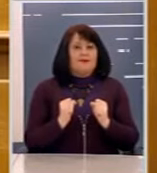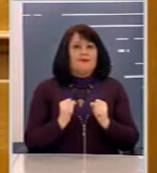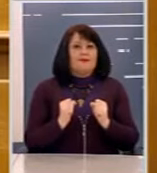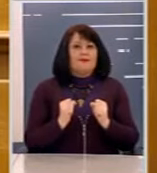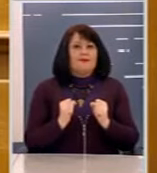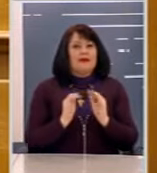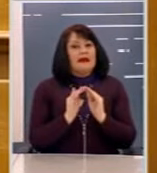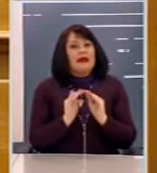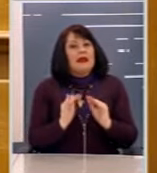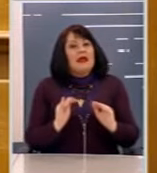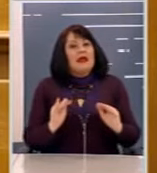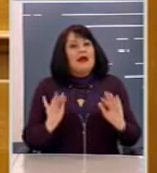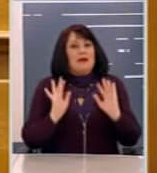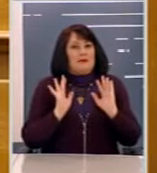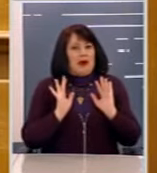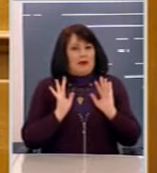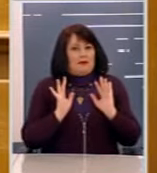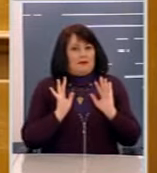χαμηλούς τόνους